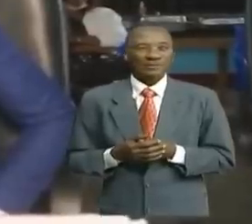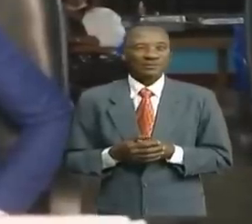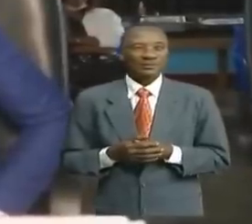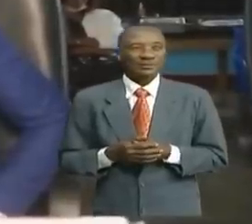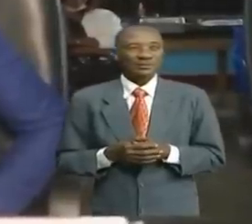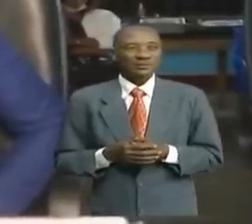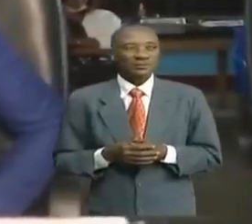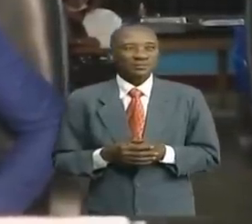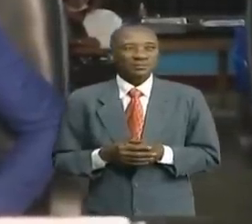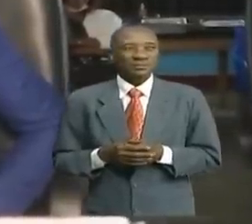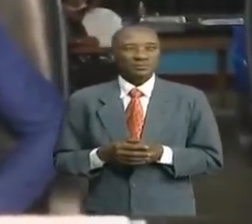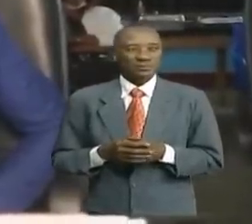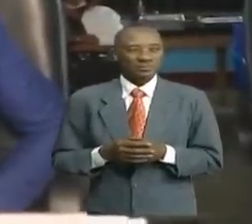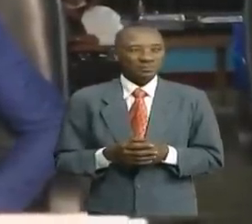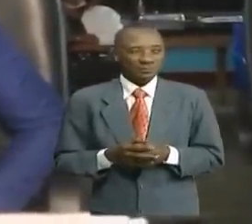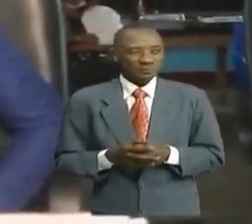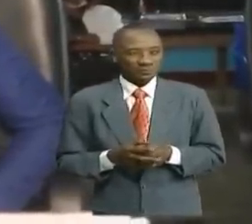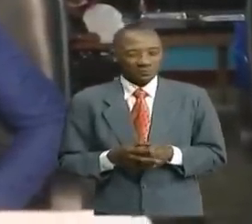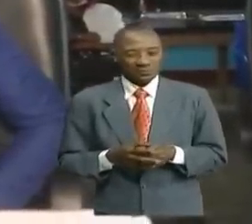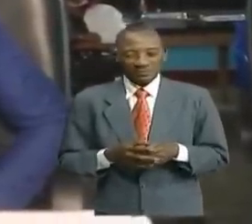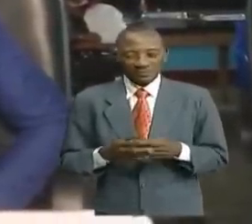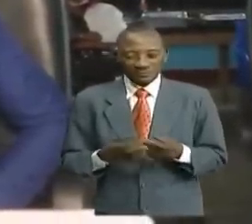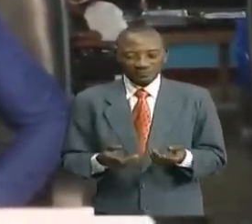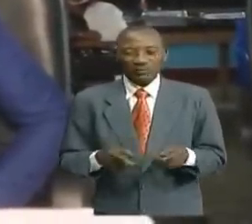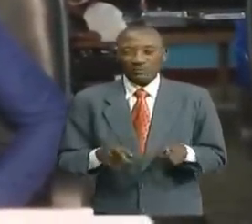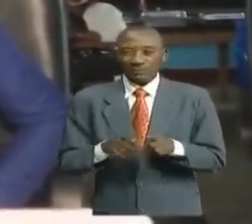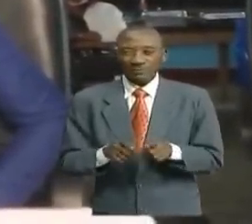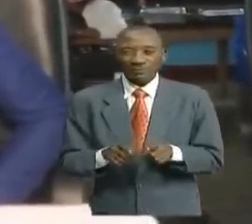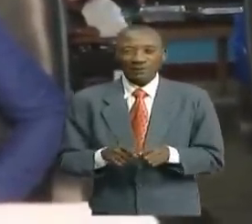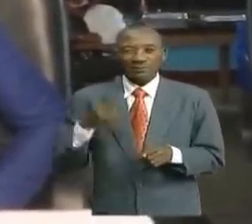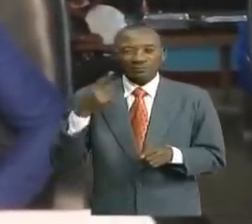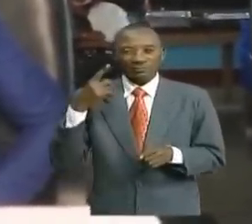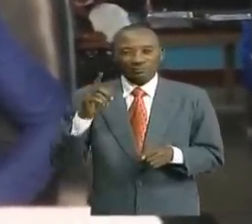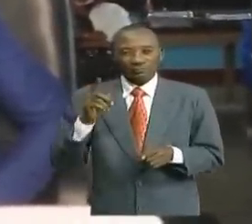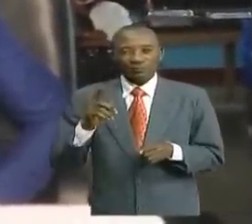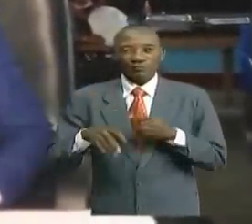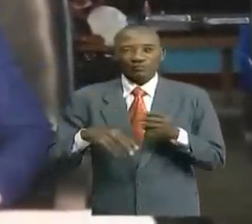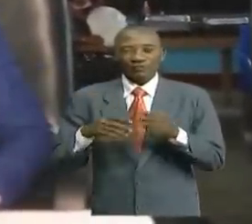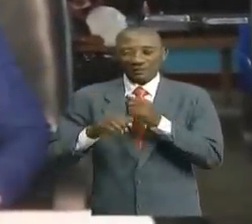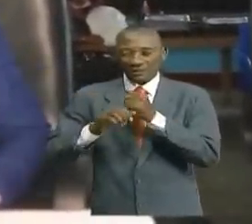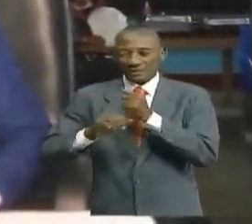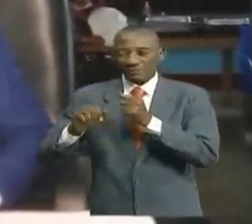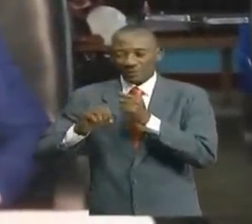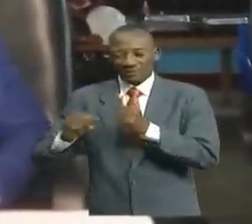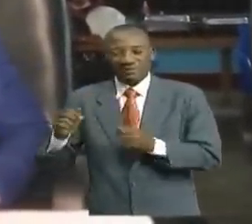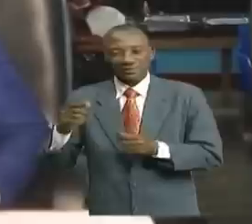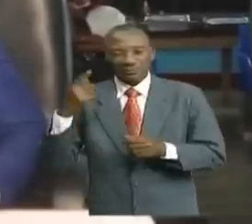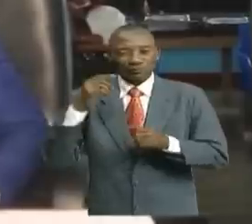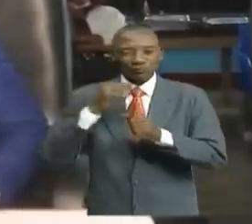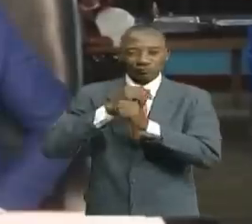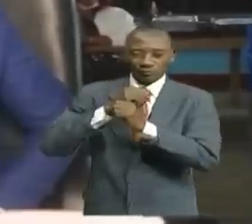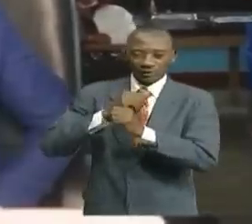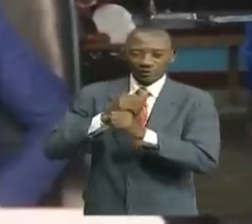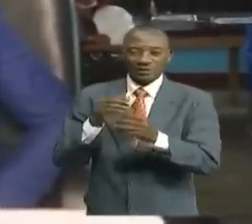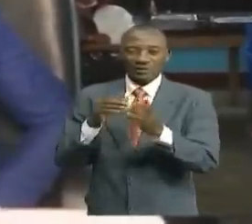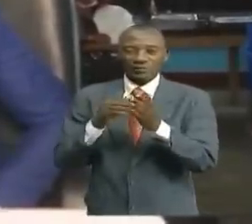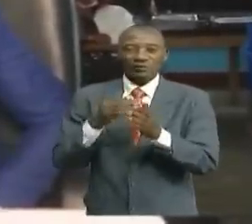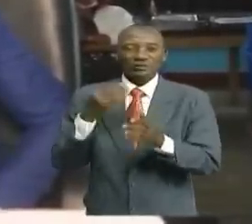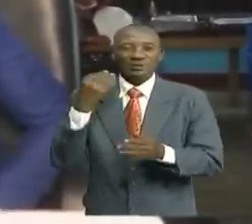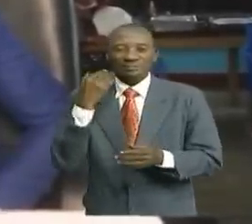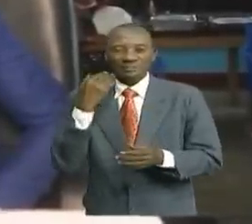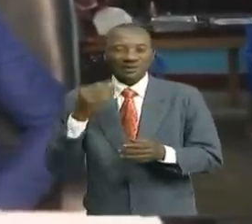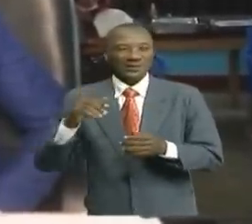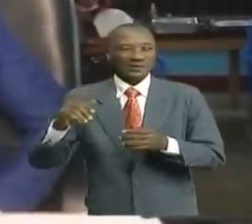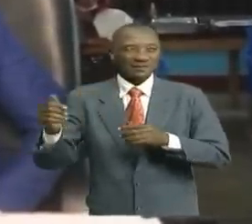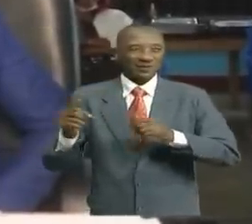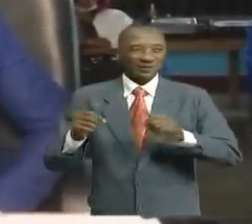troisième passage de la campagne de vaccination contre la maladie à COVID-19 dans la